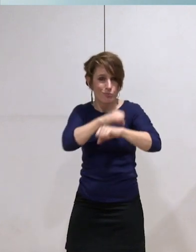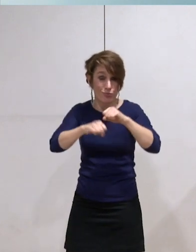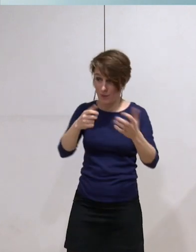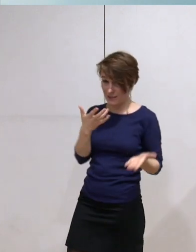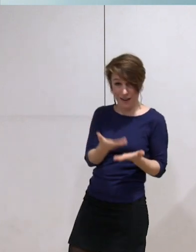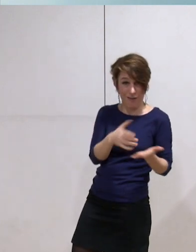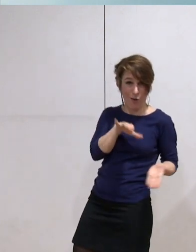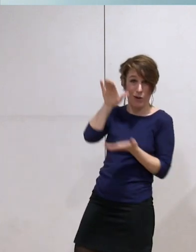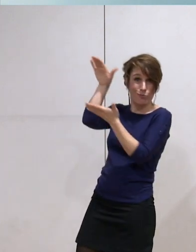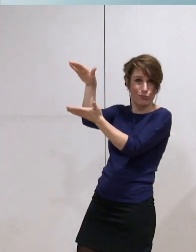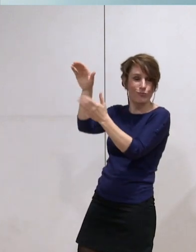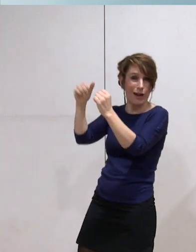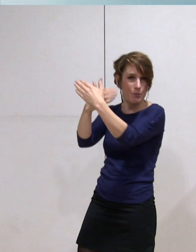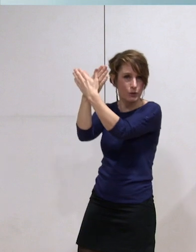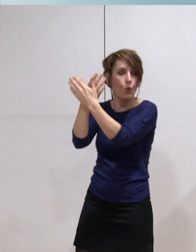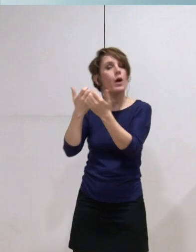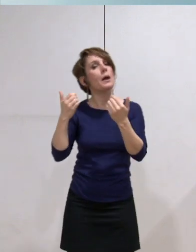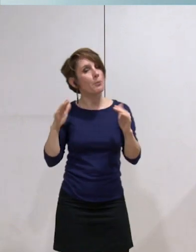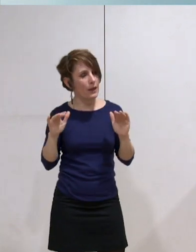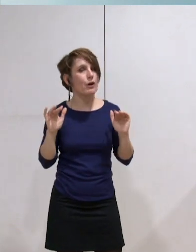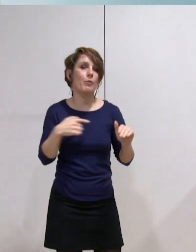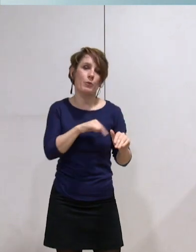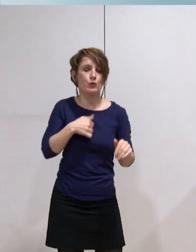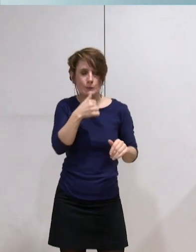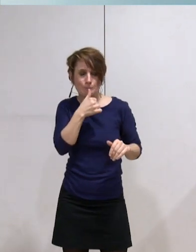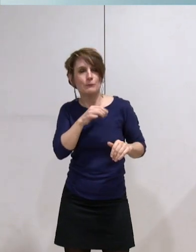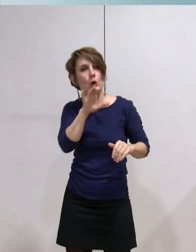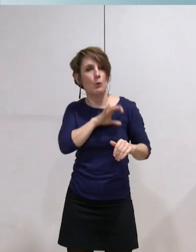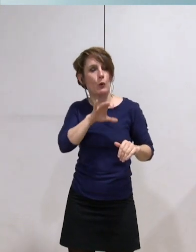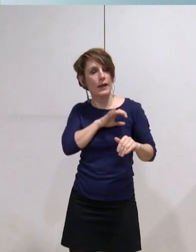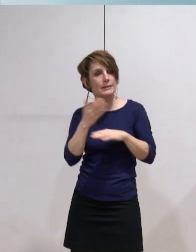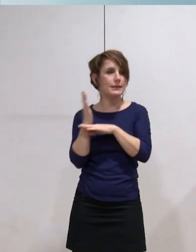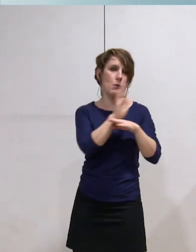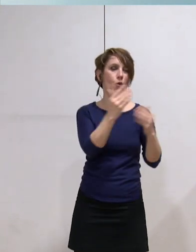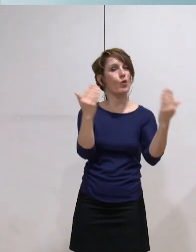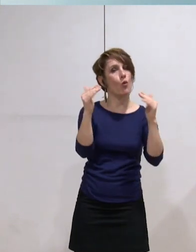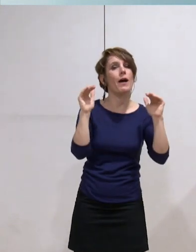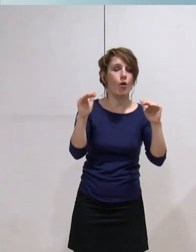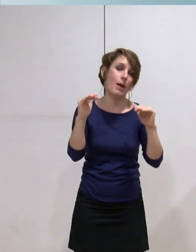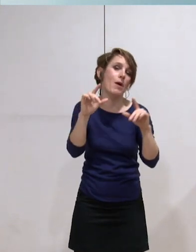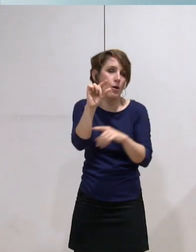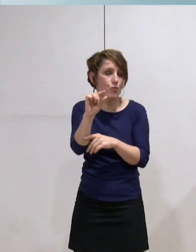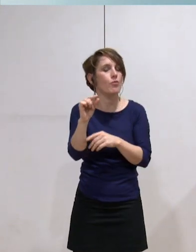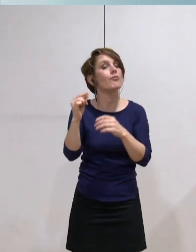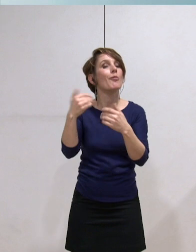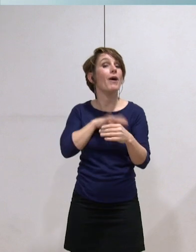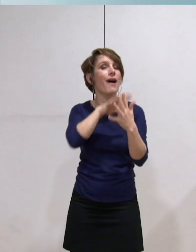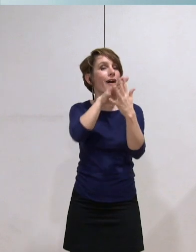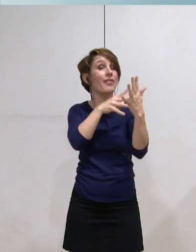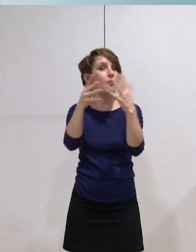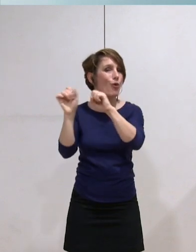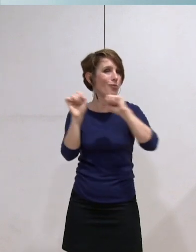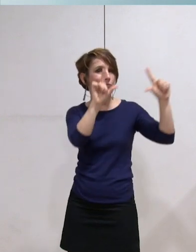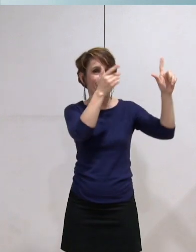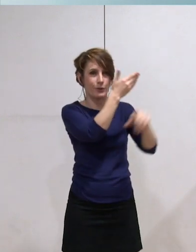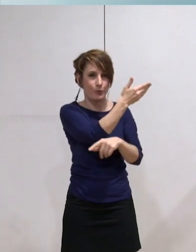répondre à cette demande au mieux nous avons dans le TBL dans le tableau qui doit être projeté derrière moi monie les différents impacts liés